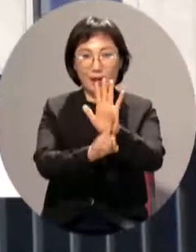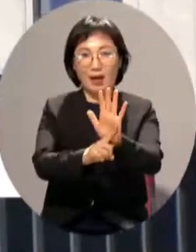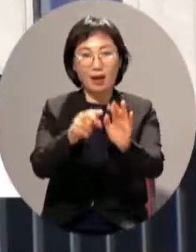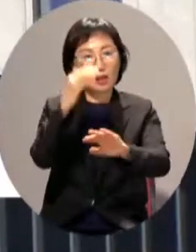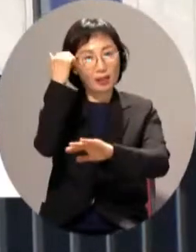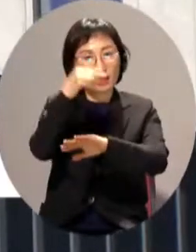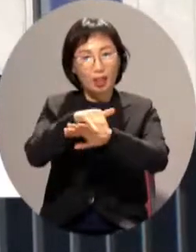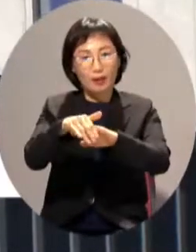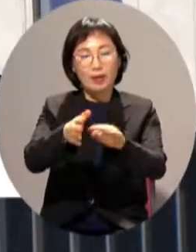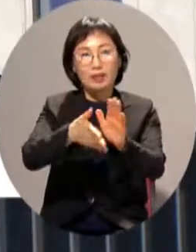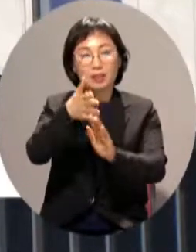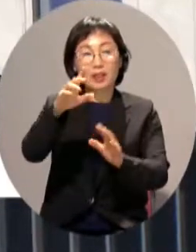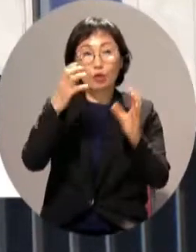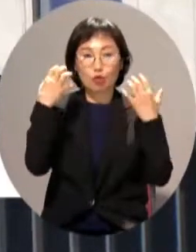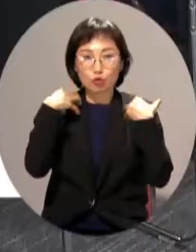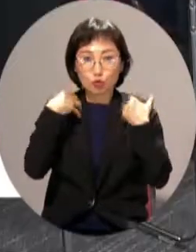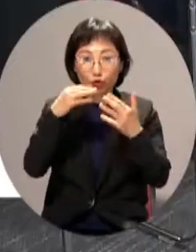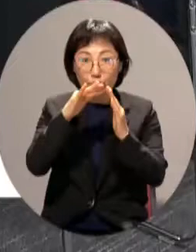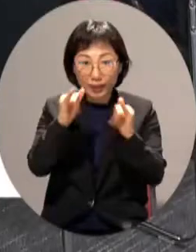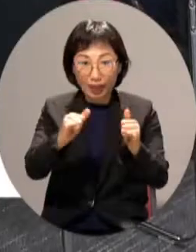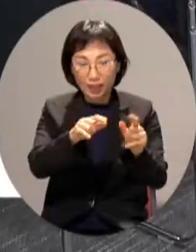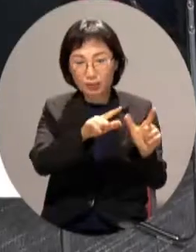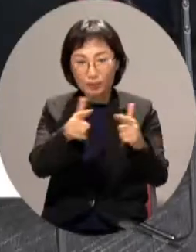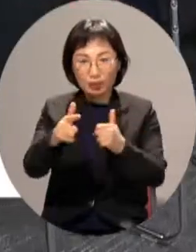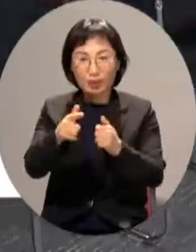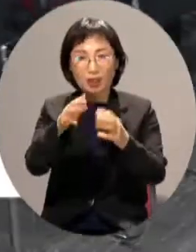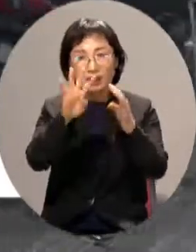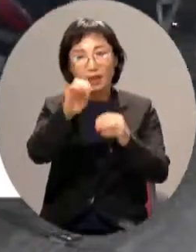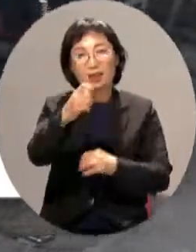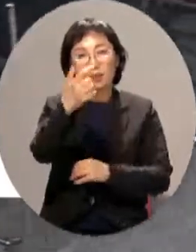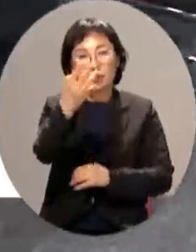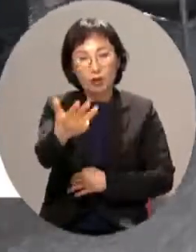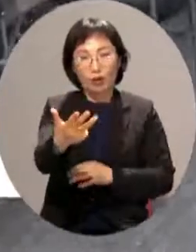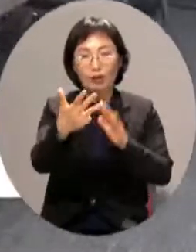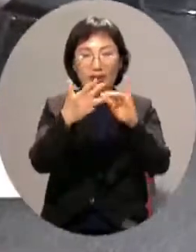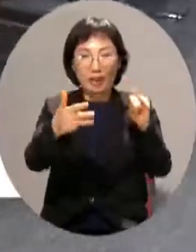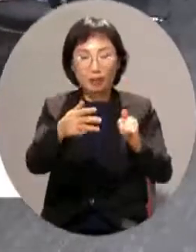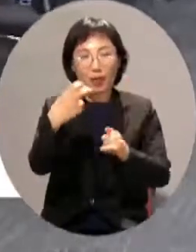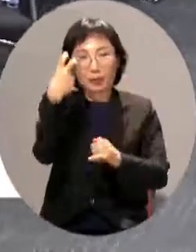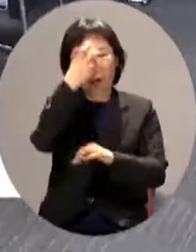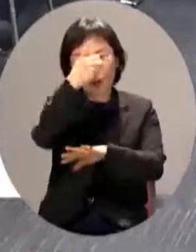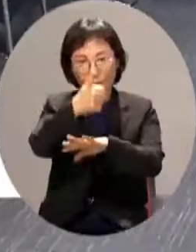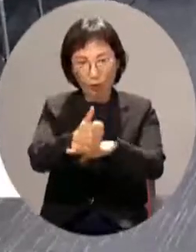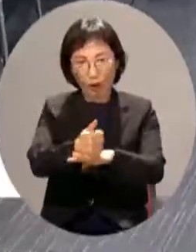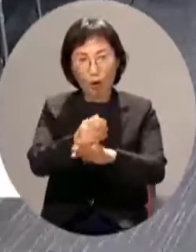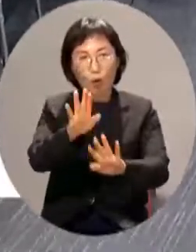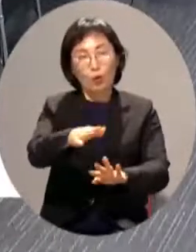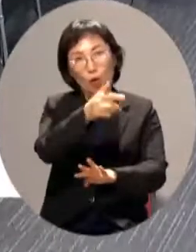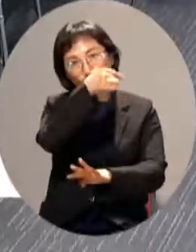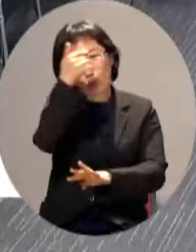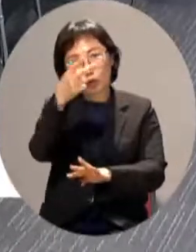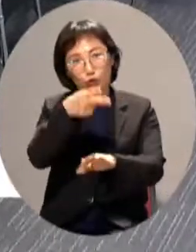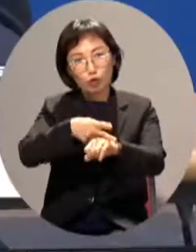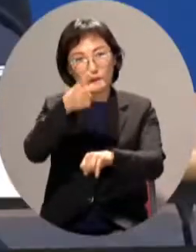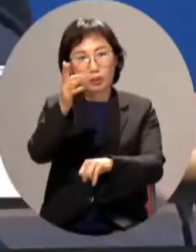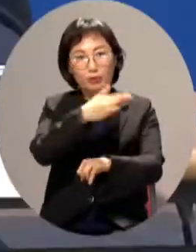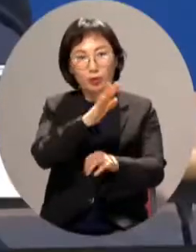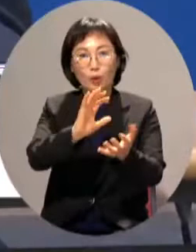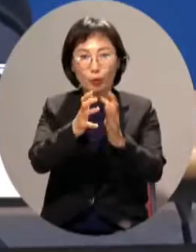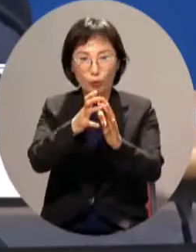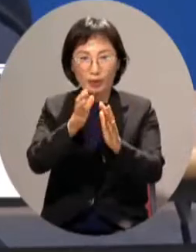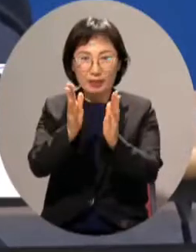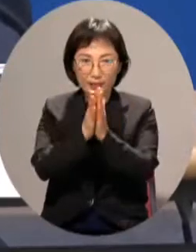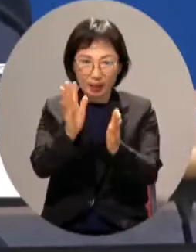시장 군수 공천 신청자 48명 에 대한 심사 결과를 토대로 오늘 오후 2시부터 최종 논의의 돌입했으며